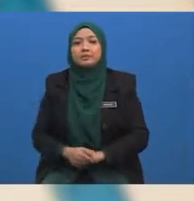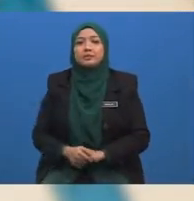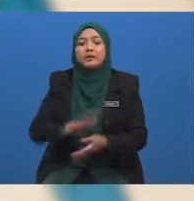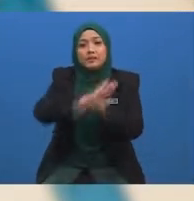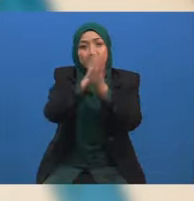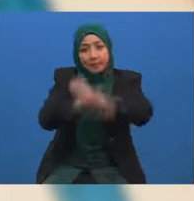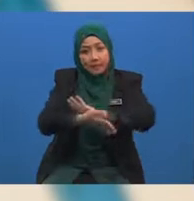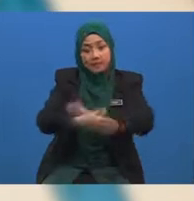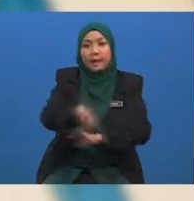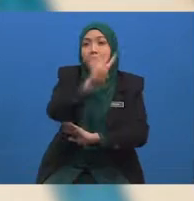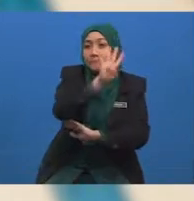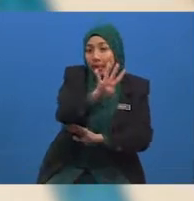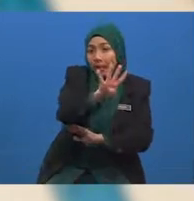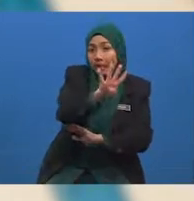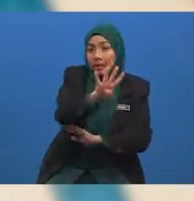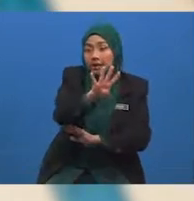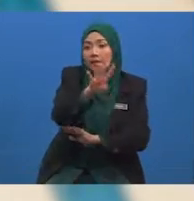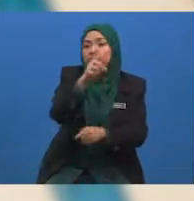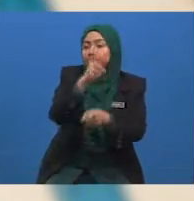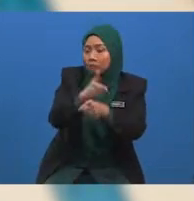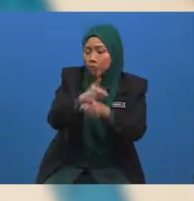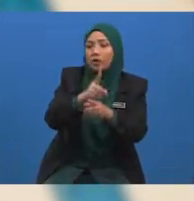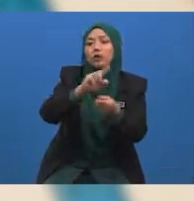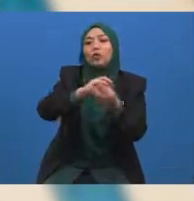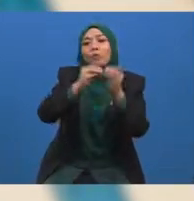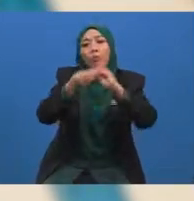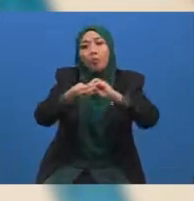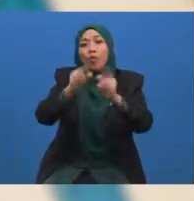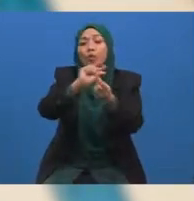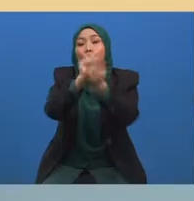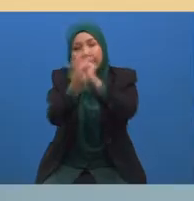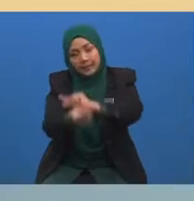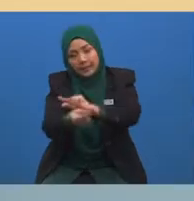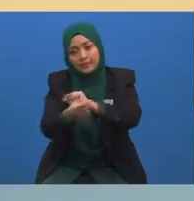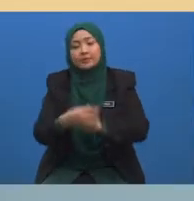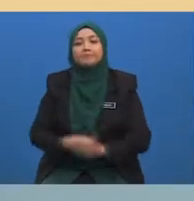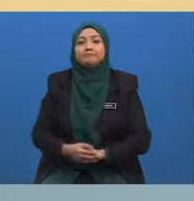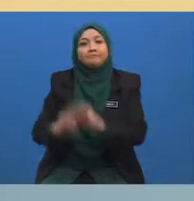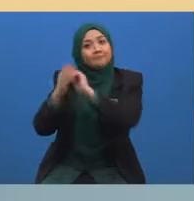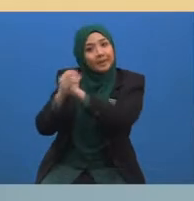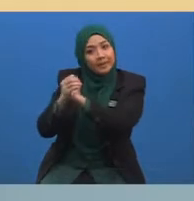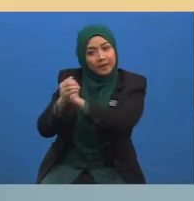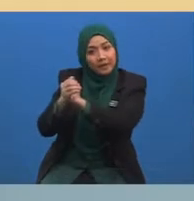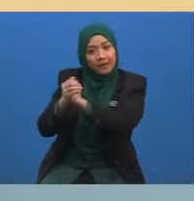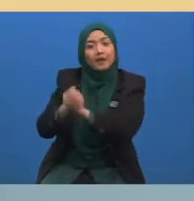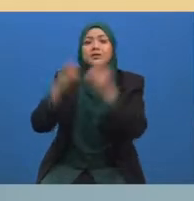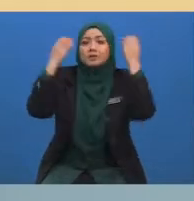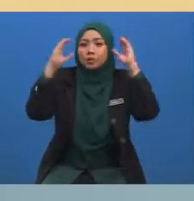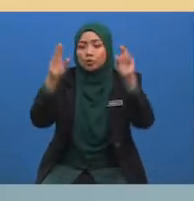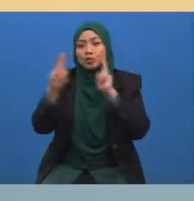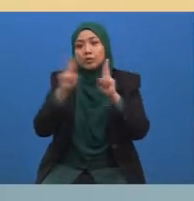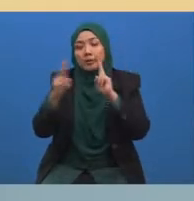Maka 4 adalah nombor gubahan. Tahniah! Cikgu